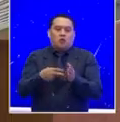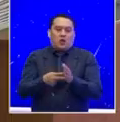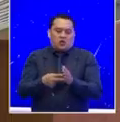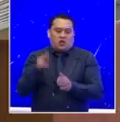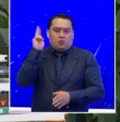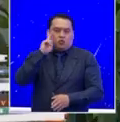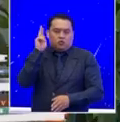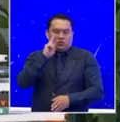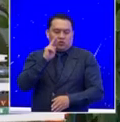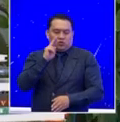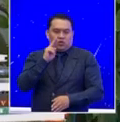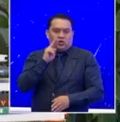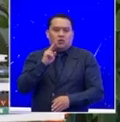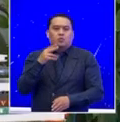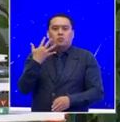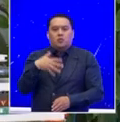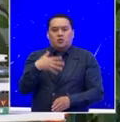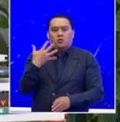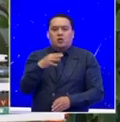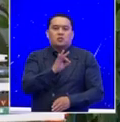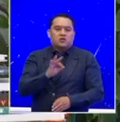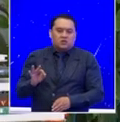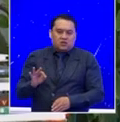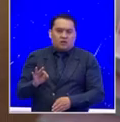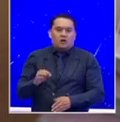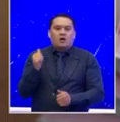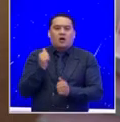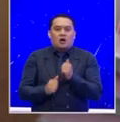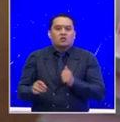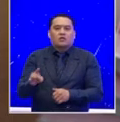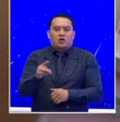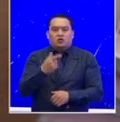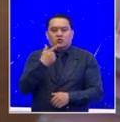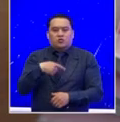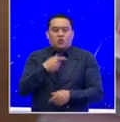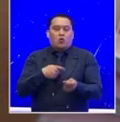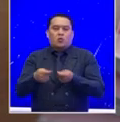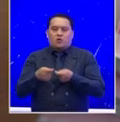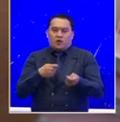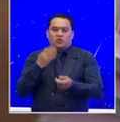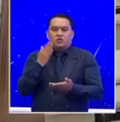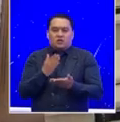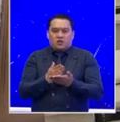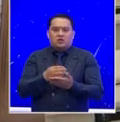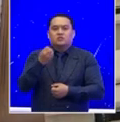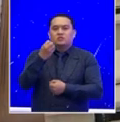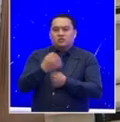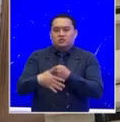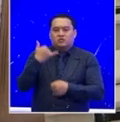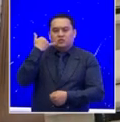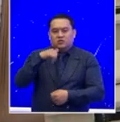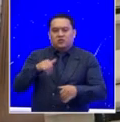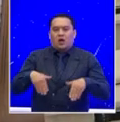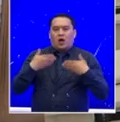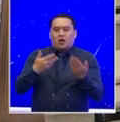дистанционного обучения составляет около 50%. В каждом районе есть свой куратор. Помимо этого действуют колл-центры для обращения